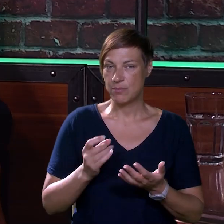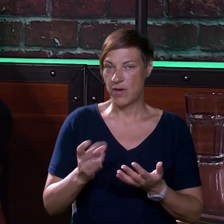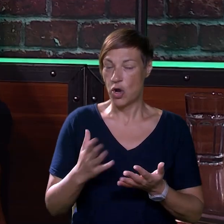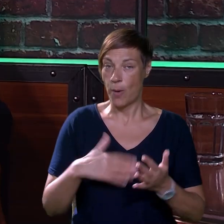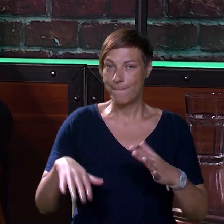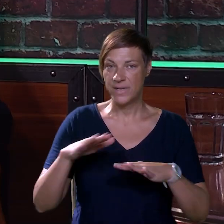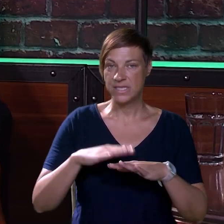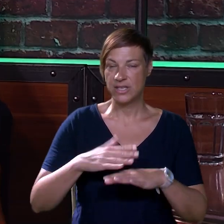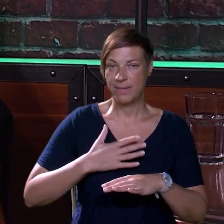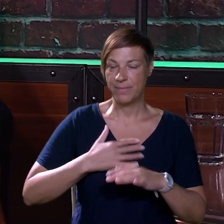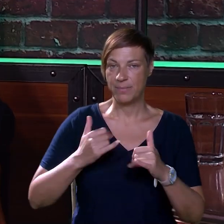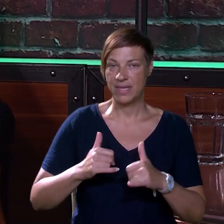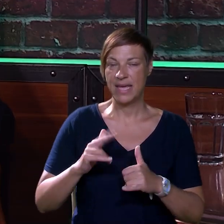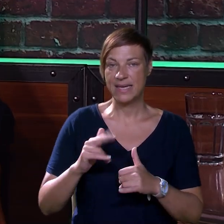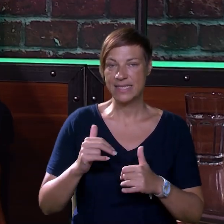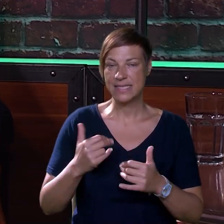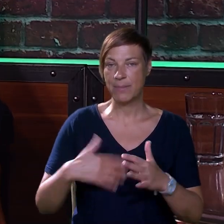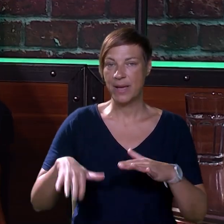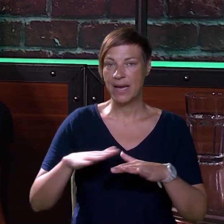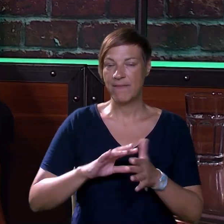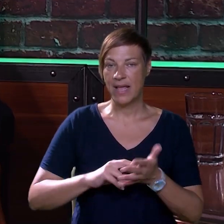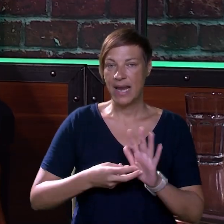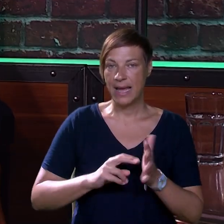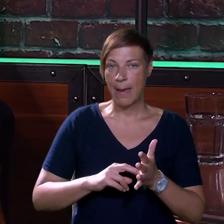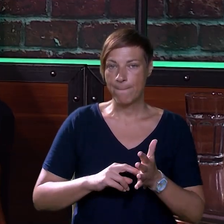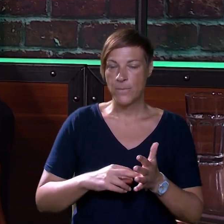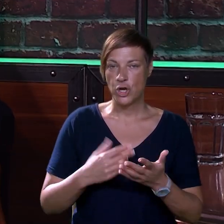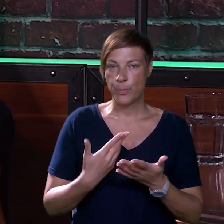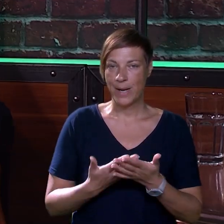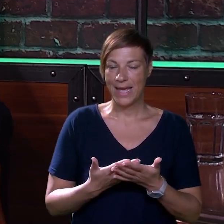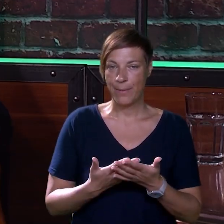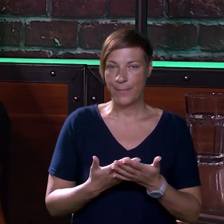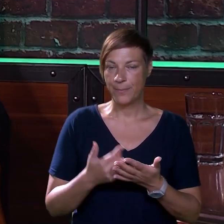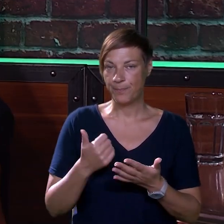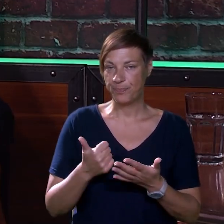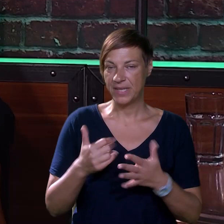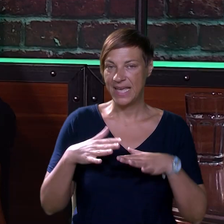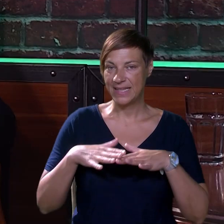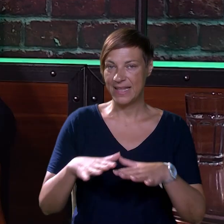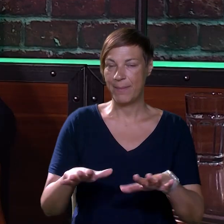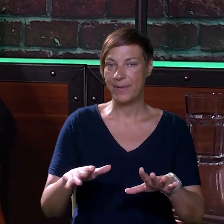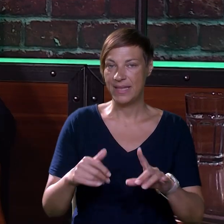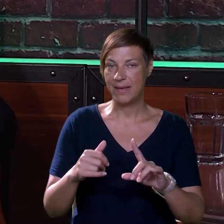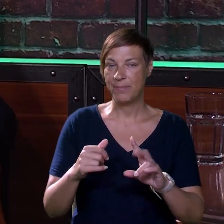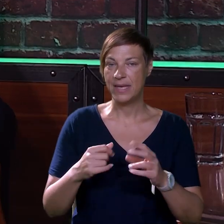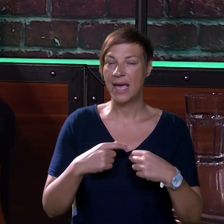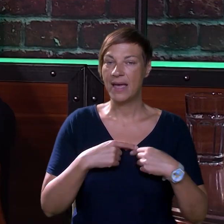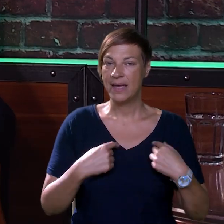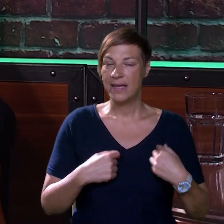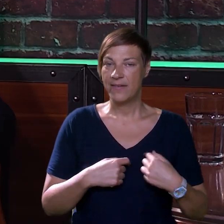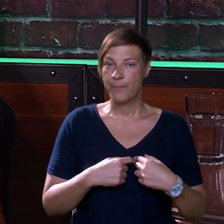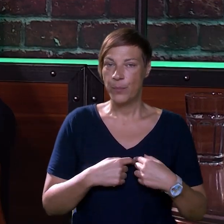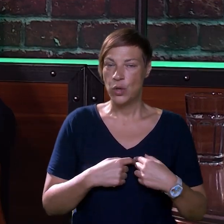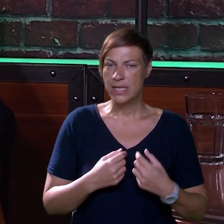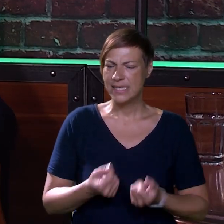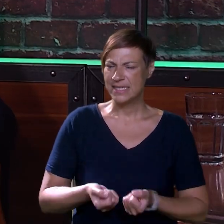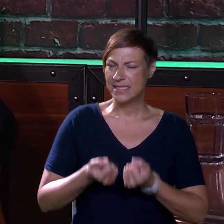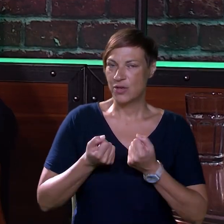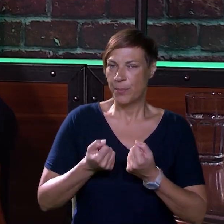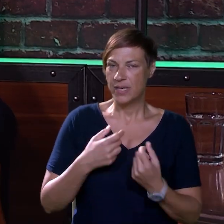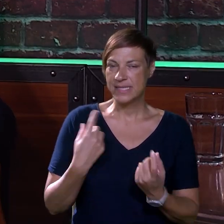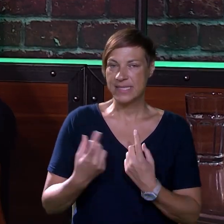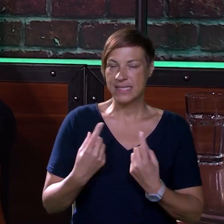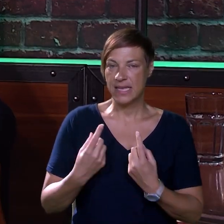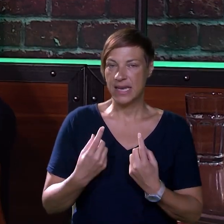ovako brzo razvili, mi bi danas imali velike probleme, jer je jedna epidemija kardiovaskularnih bolesti sa